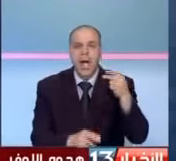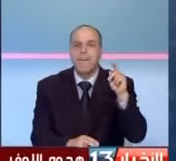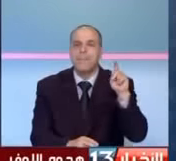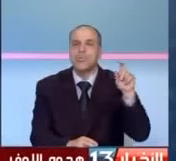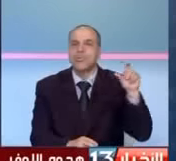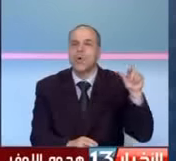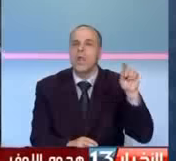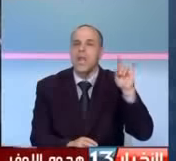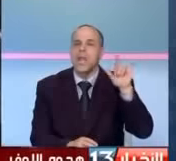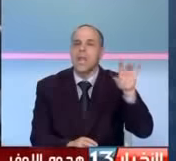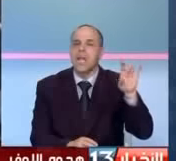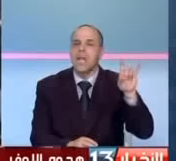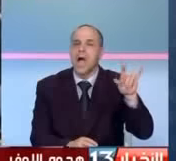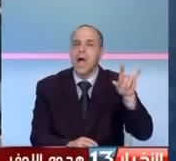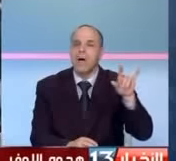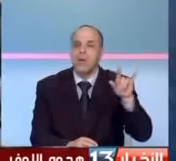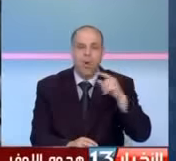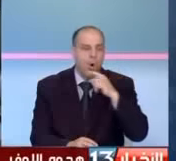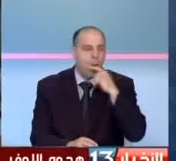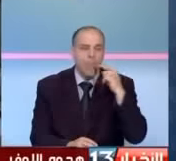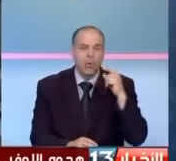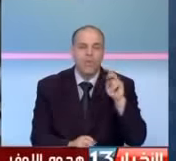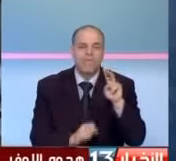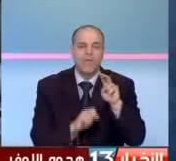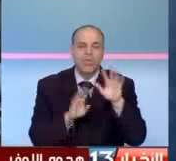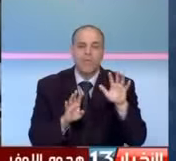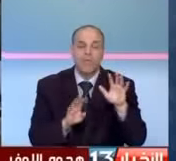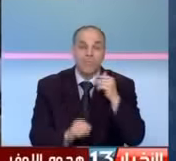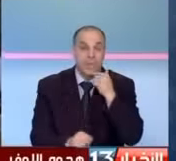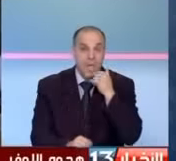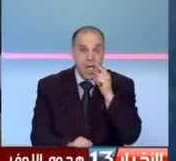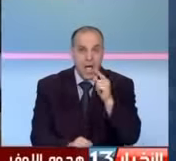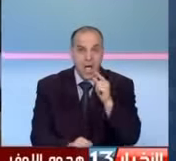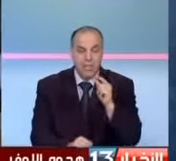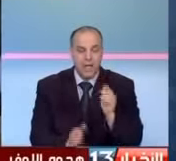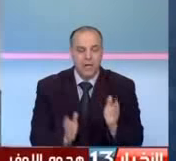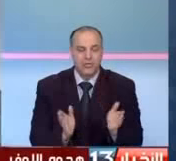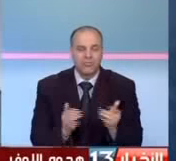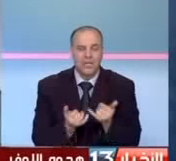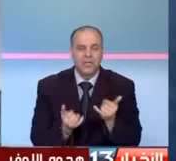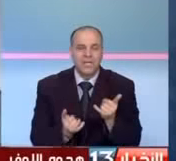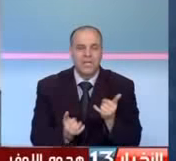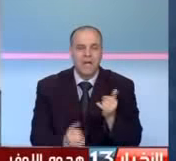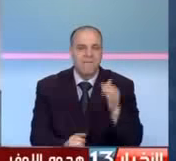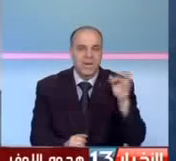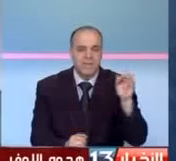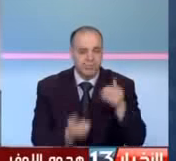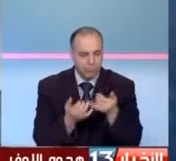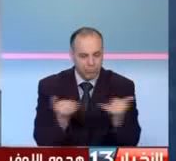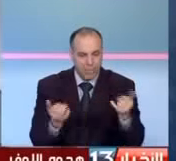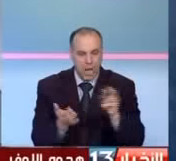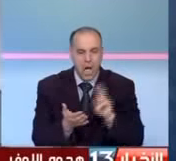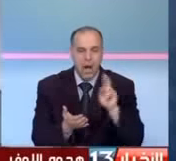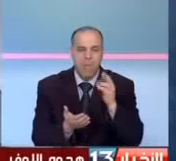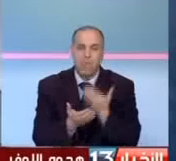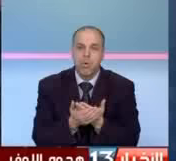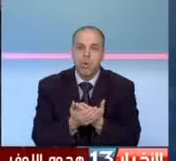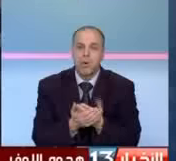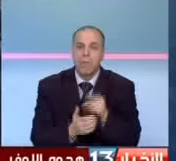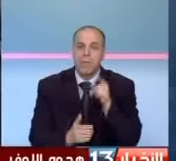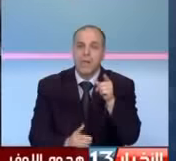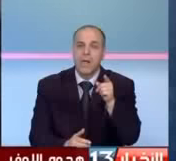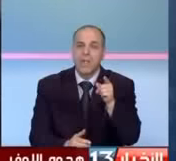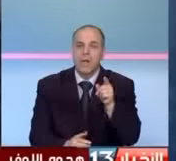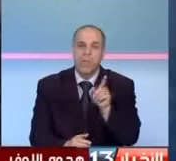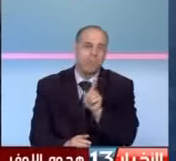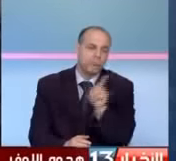الحماحمي ويبلغ من العمر 29 عاما. أما وكالة فرانس بريس فقد نشرت تقريرا يكشف تغريدات